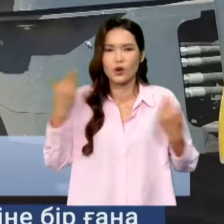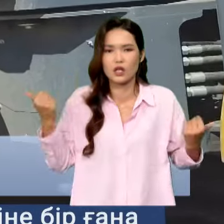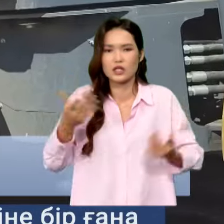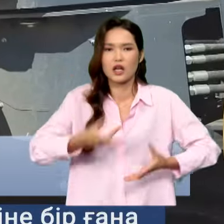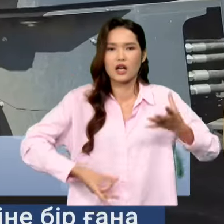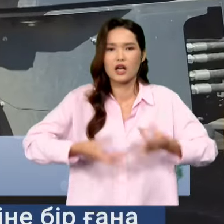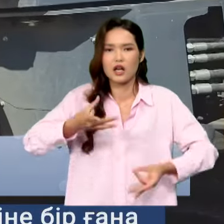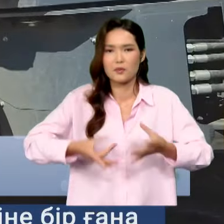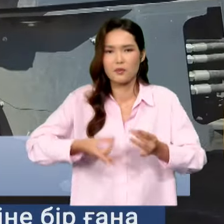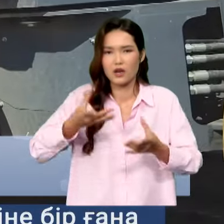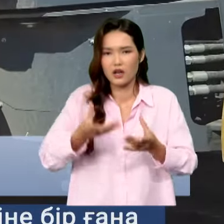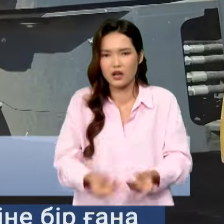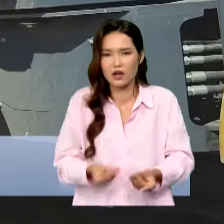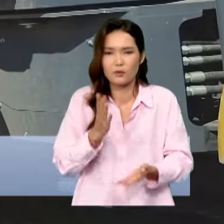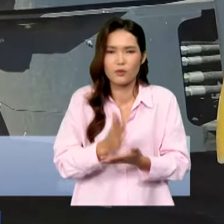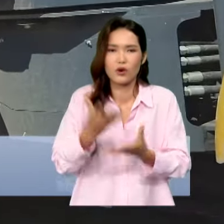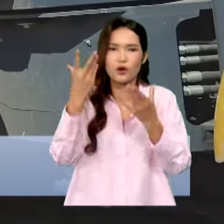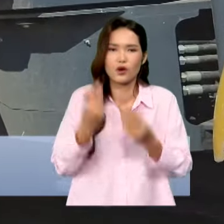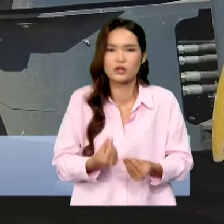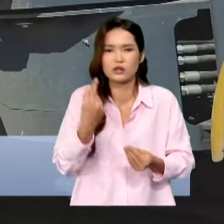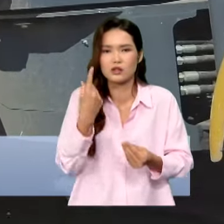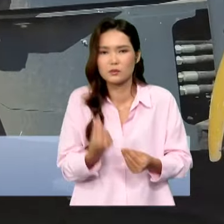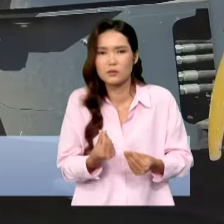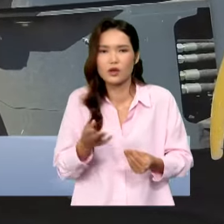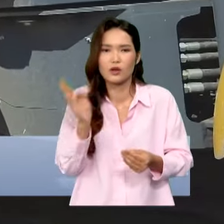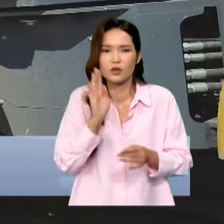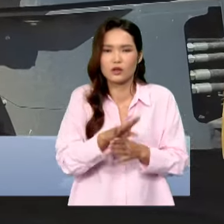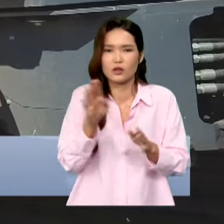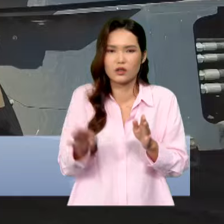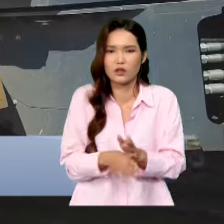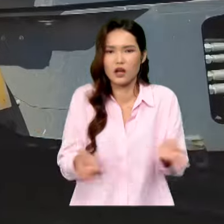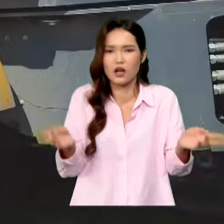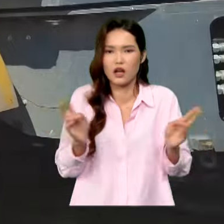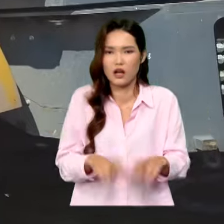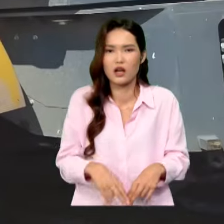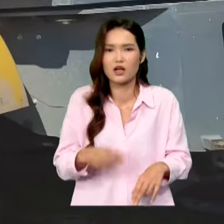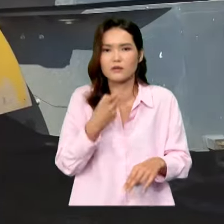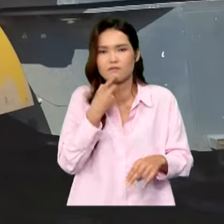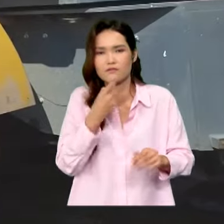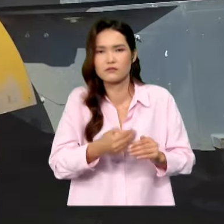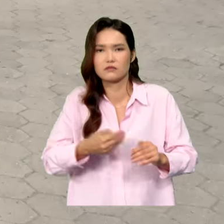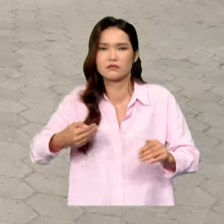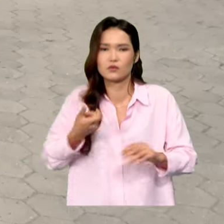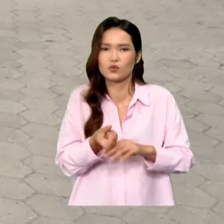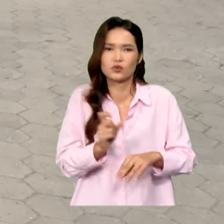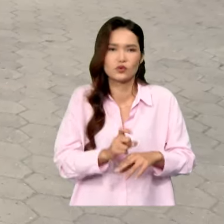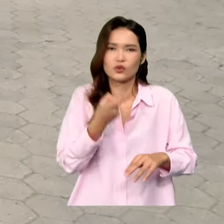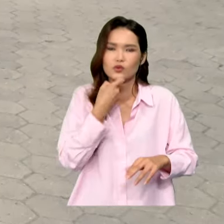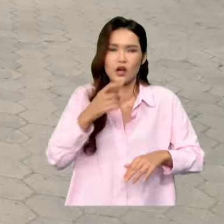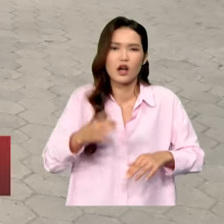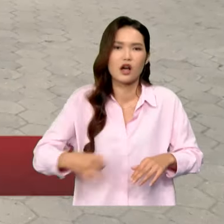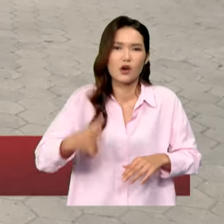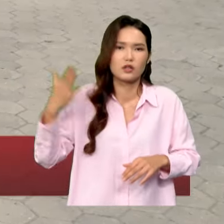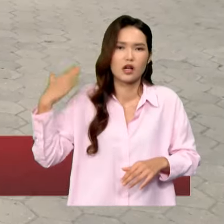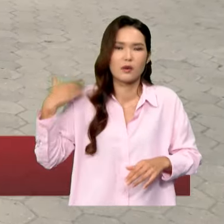рейс. Вчера буксовал целый день. Сегодня вот с утра встаю. Уже что-нибудь щебенка, что-нибудь засыпали бы. Аудан башшылығы